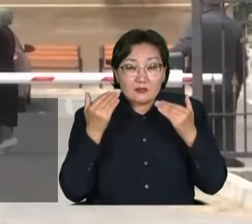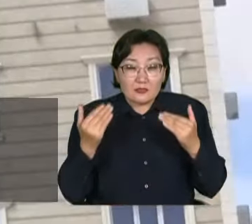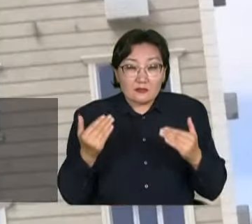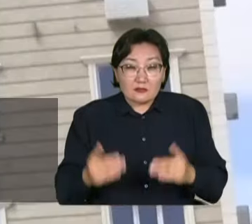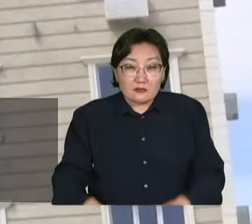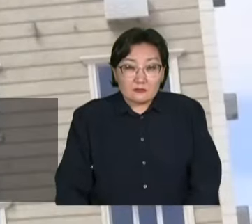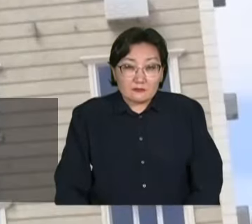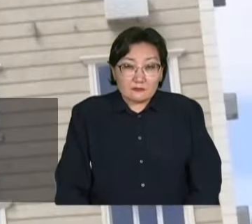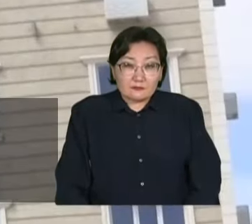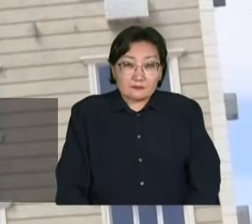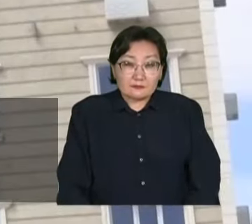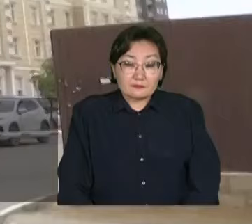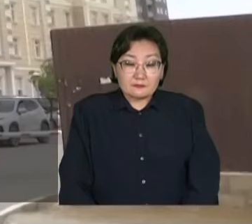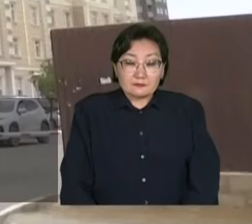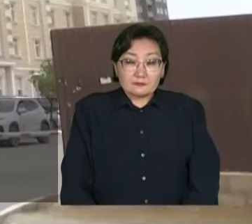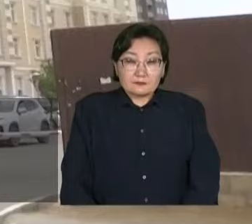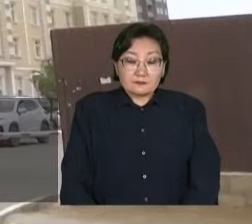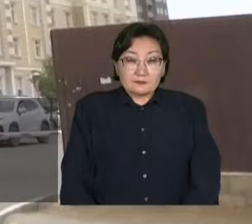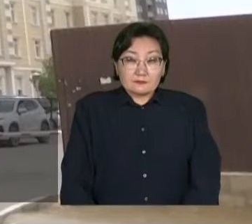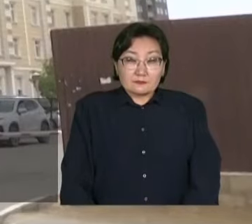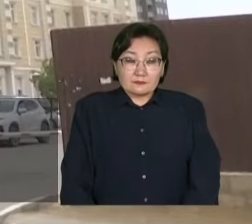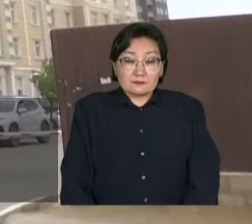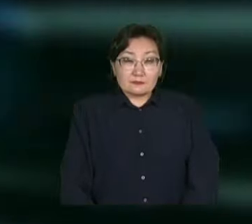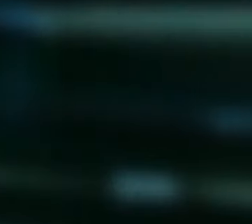Мұқағали Нұрдәулет, Алматы телеарнасы, Ақтау.